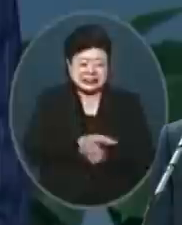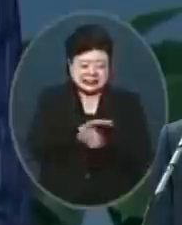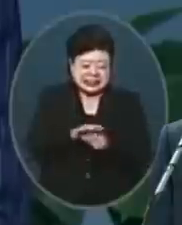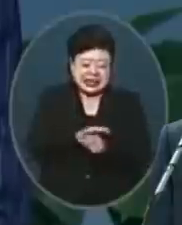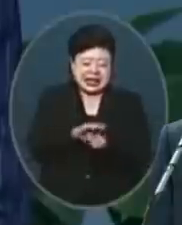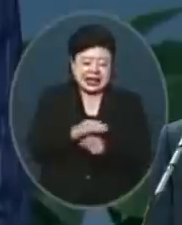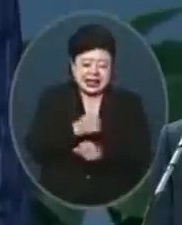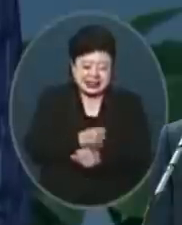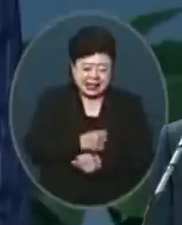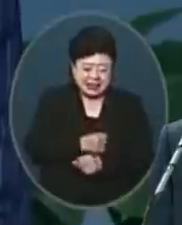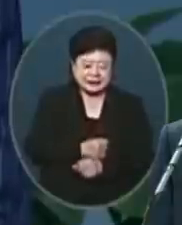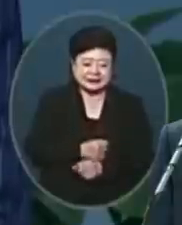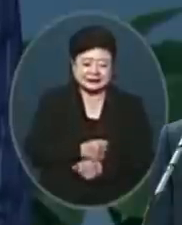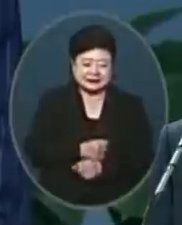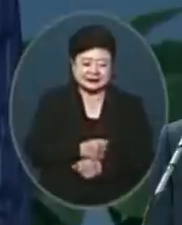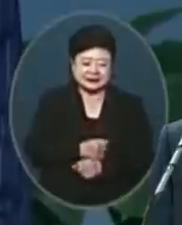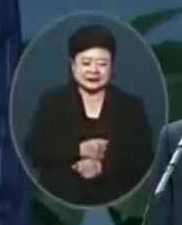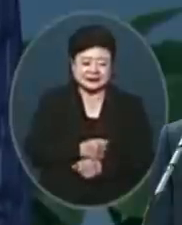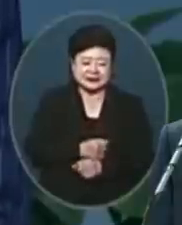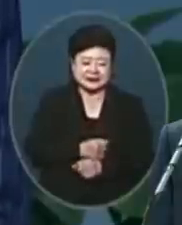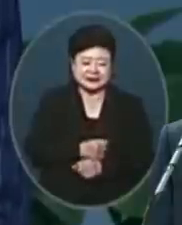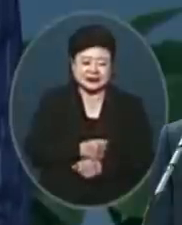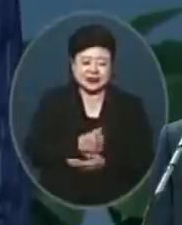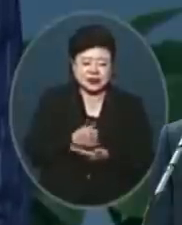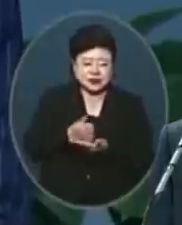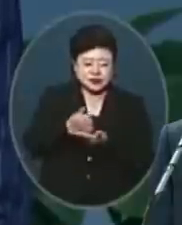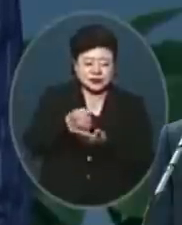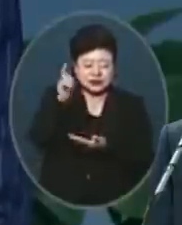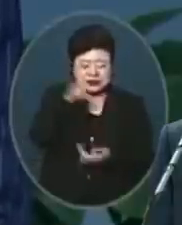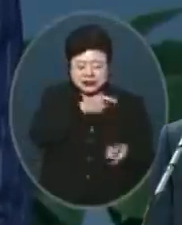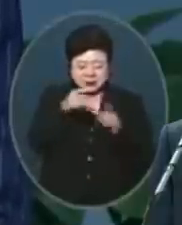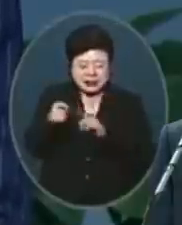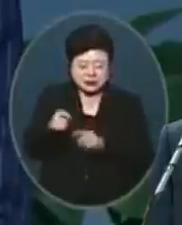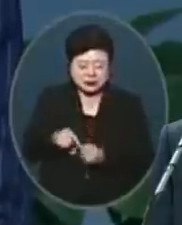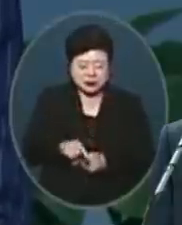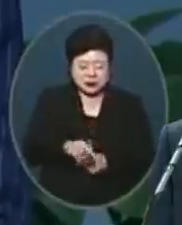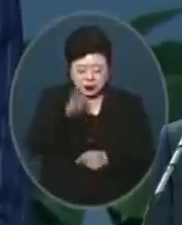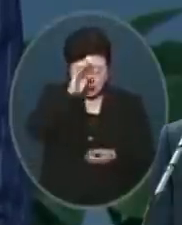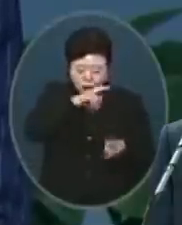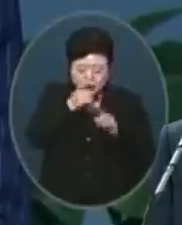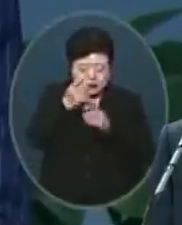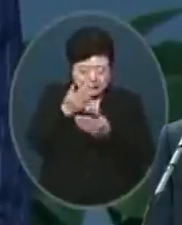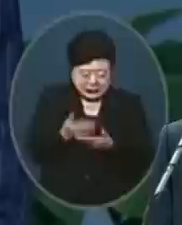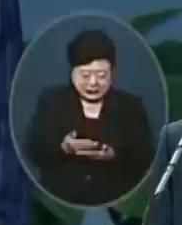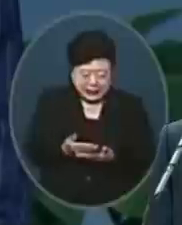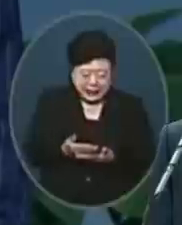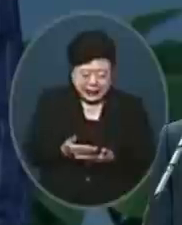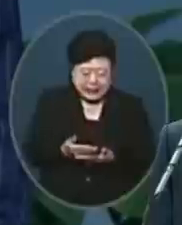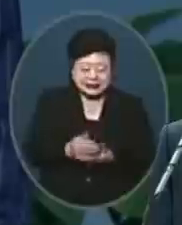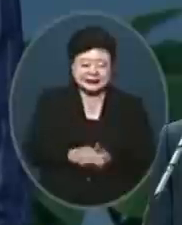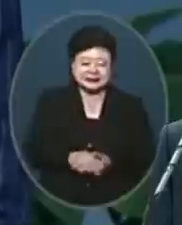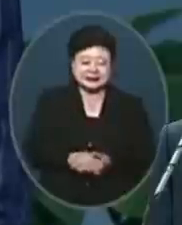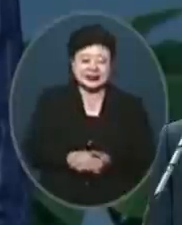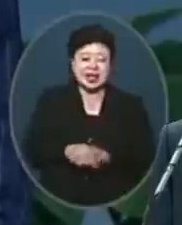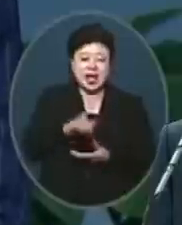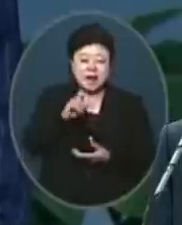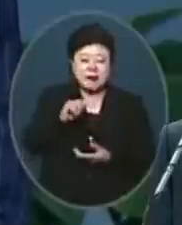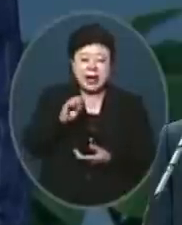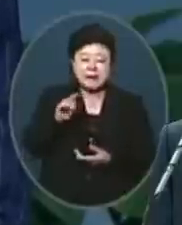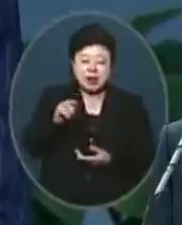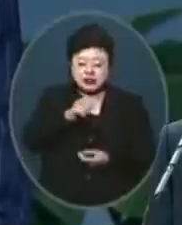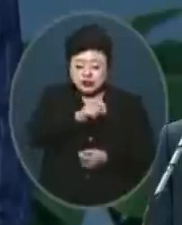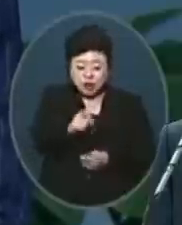군사를 사랑하신다. 제가 채찍에 맞음으로 너는 나음을 받았다. 만 분을